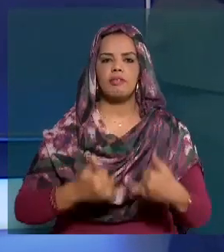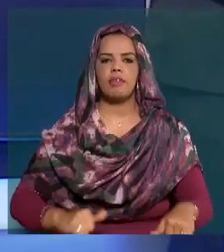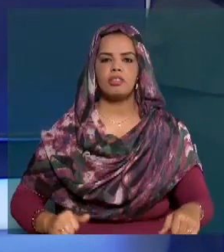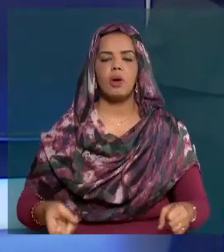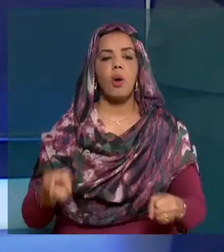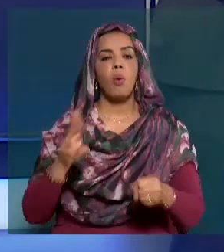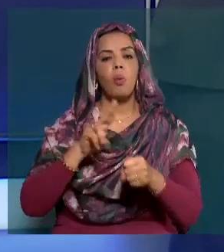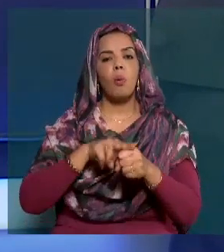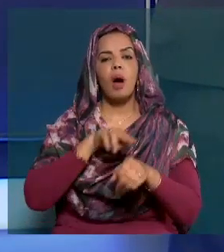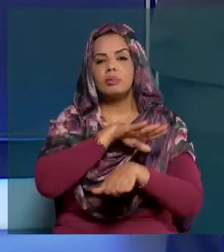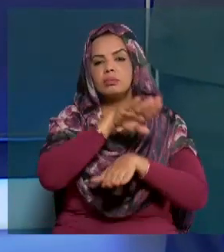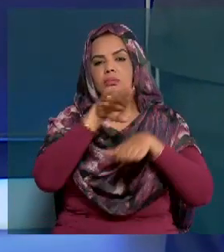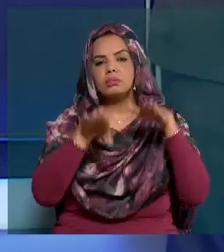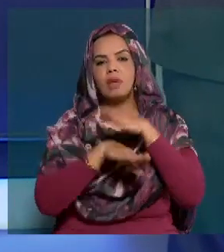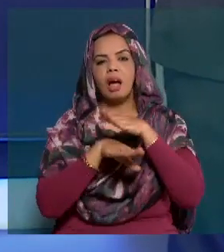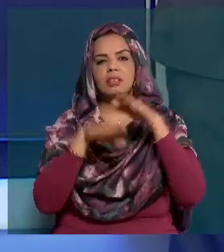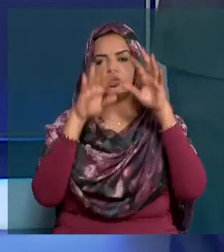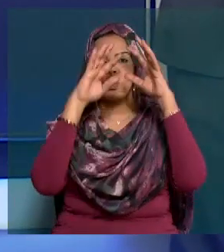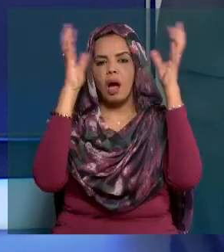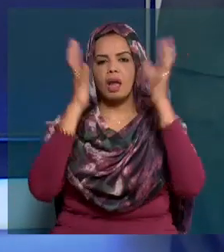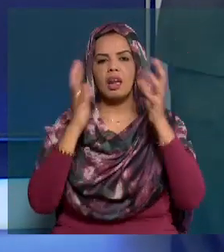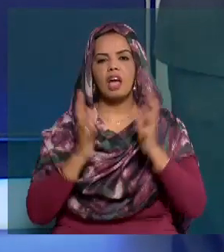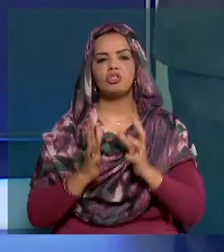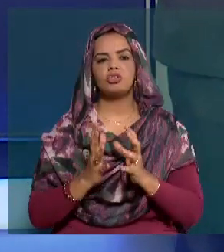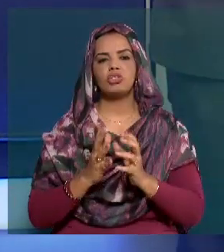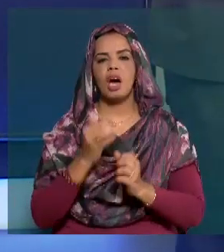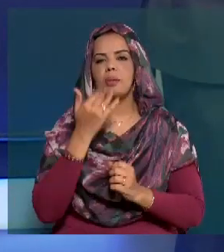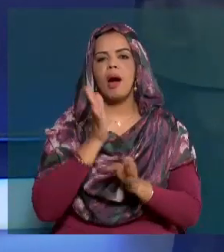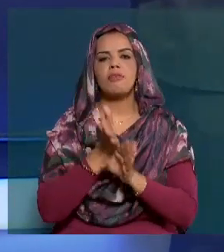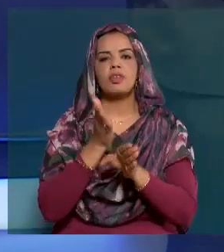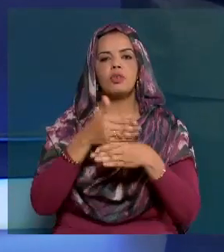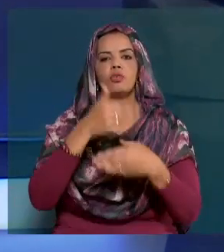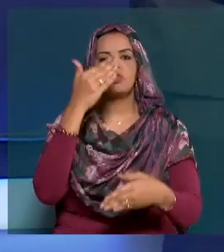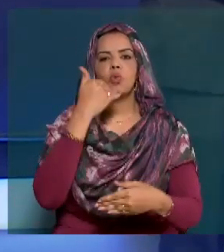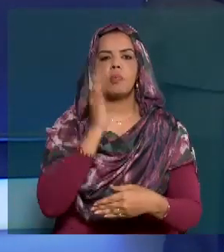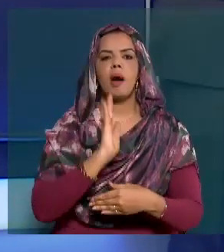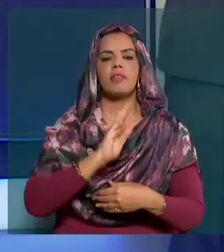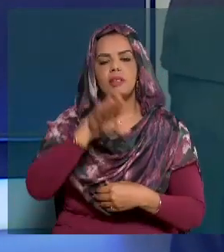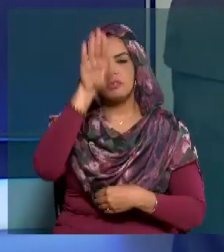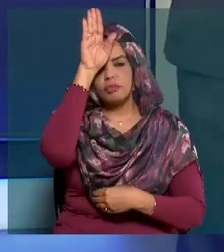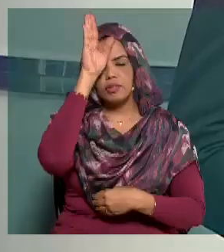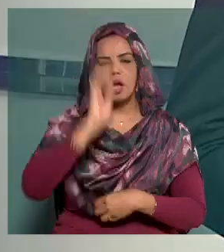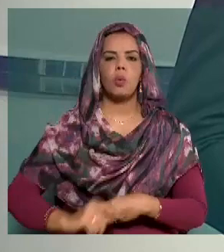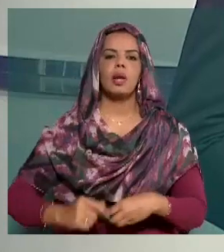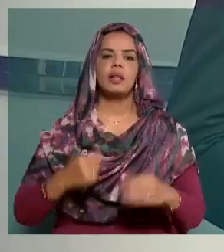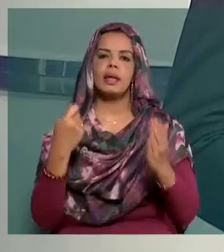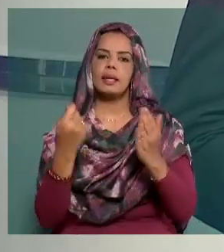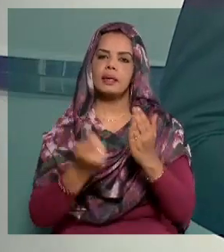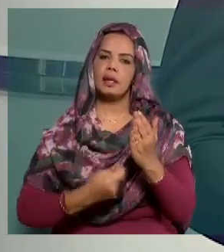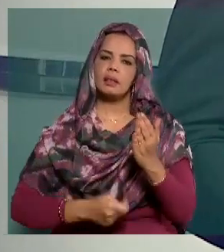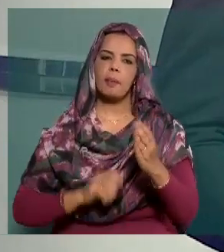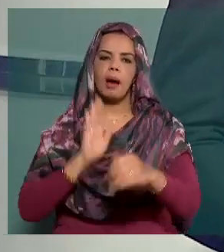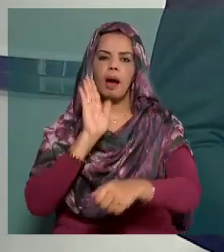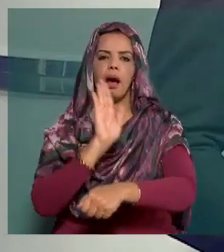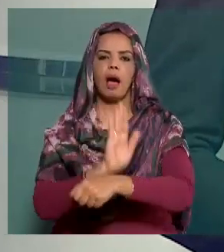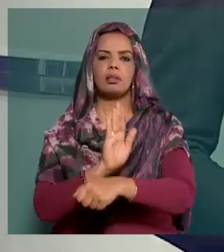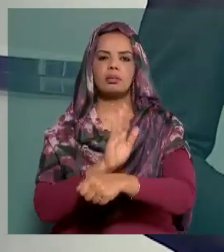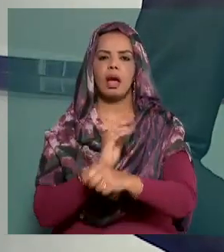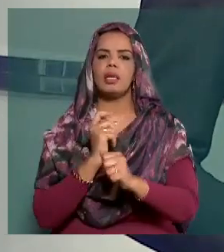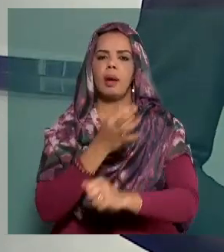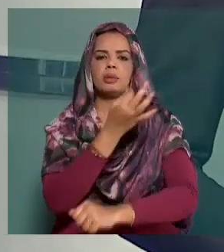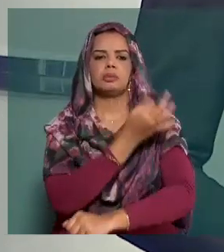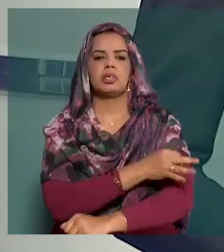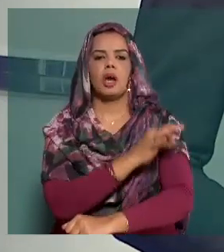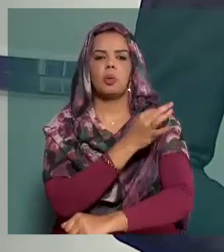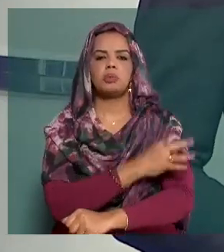فتصبح تحت ظلال الأشجار أو الخيام فصولا في بعض الولايات. يضيف الكاتب: أصبح التعليم حقلا للتجارب